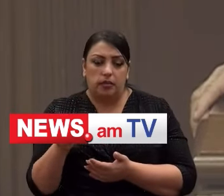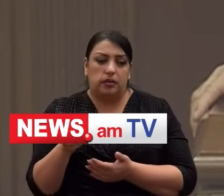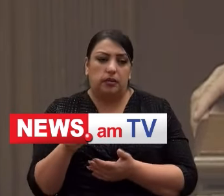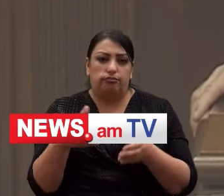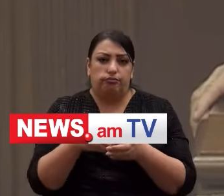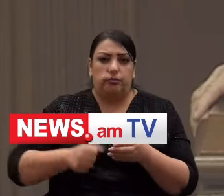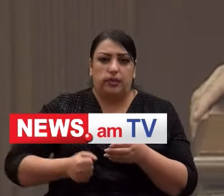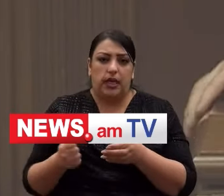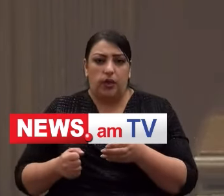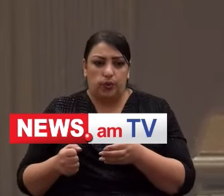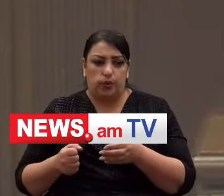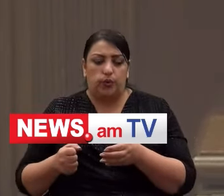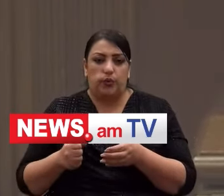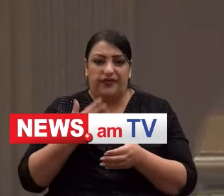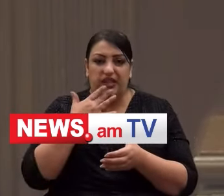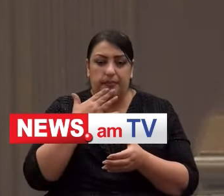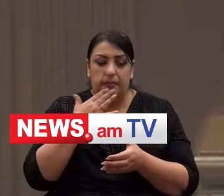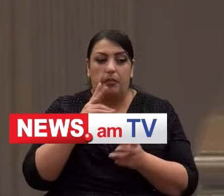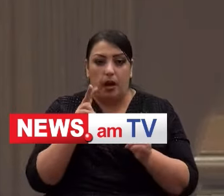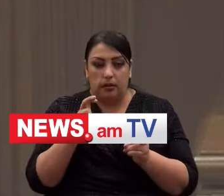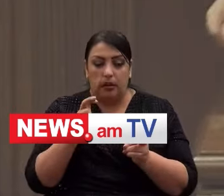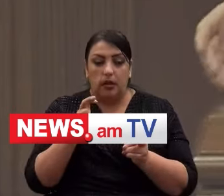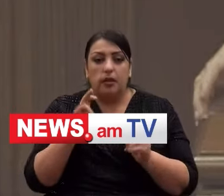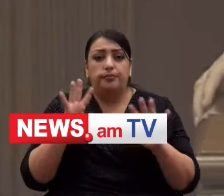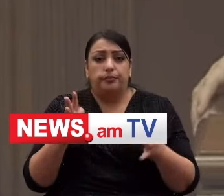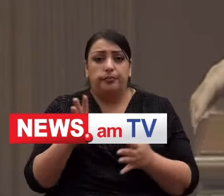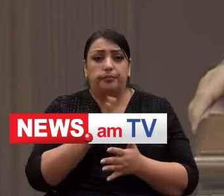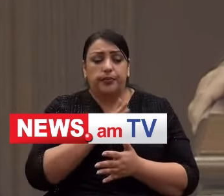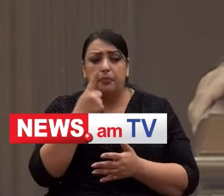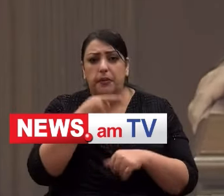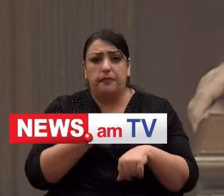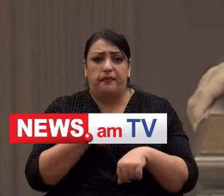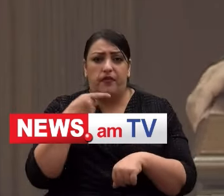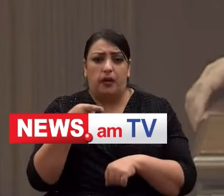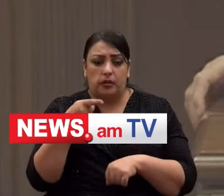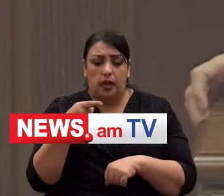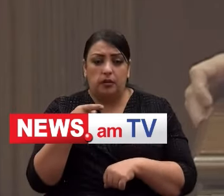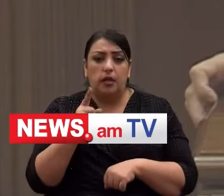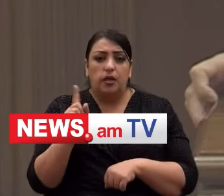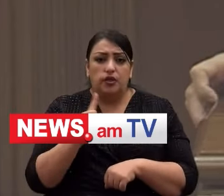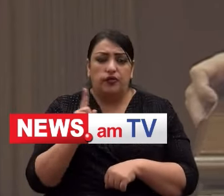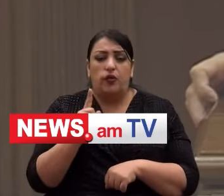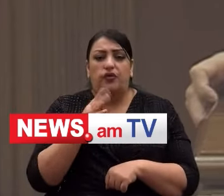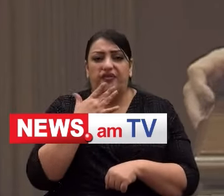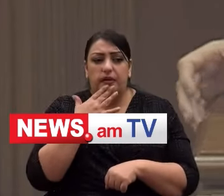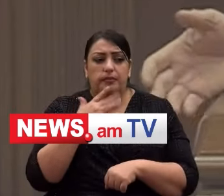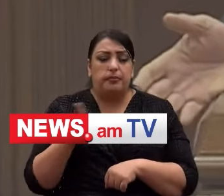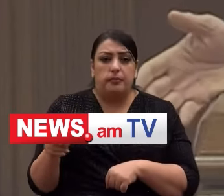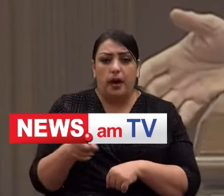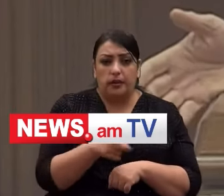ընկերությունների հետ կապված։ Այնպես ստացվեց, որ մի պահ մի ակնթարթում հարյուրավոր ընկերությունների տերեր, մասնակիցներ